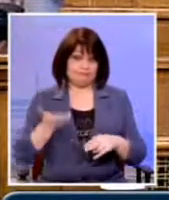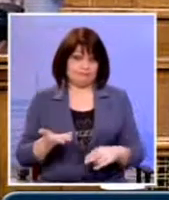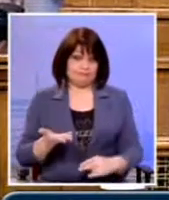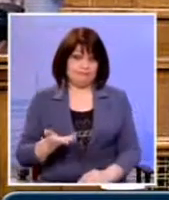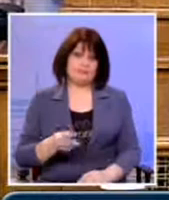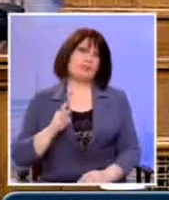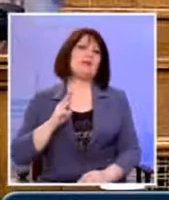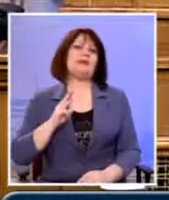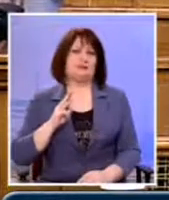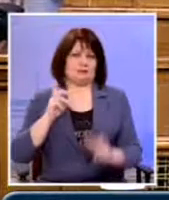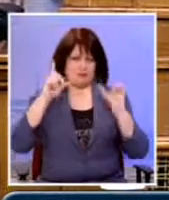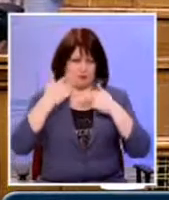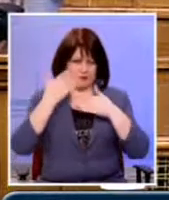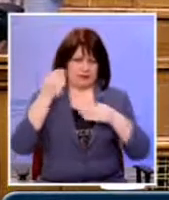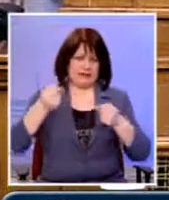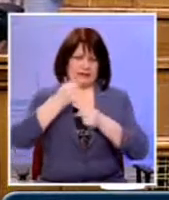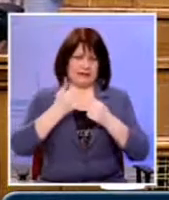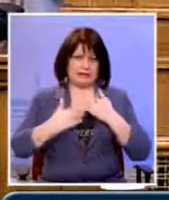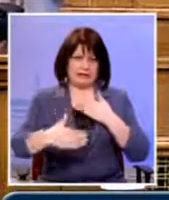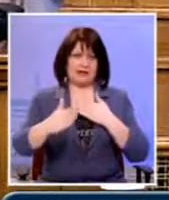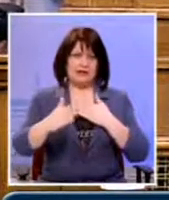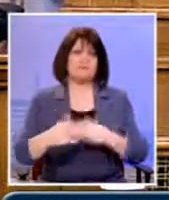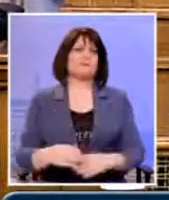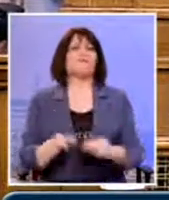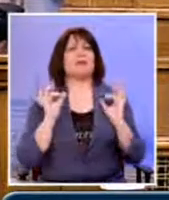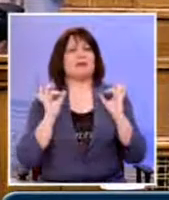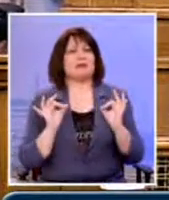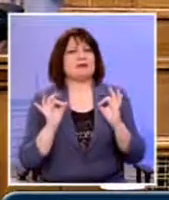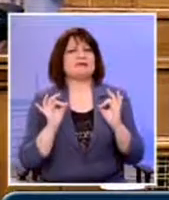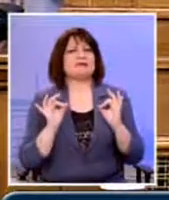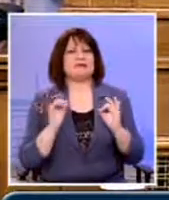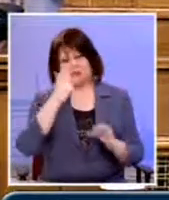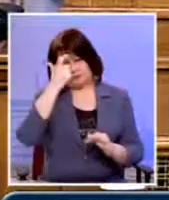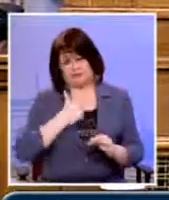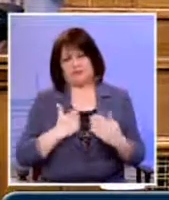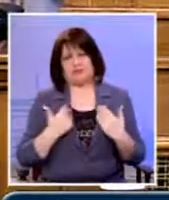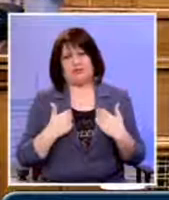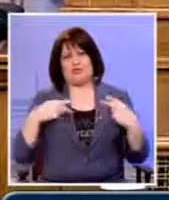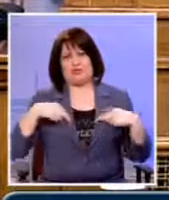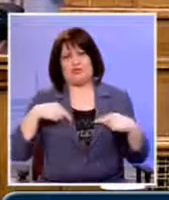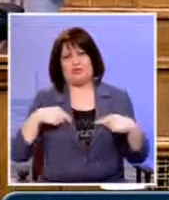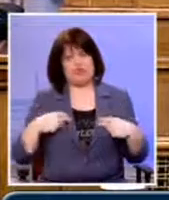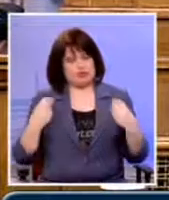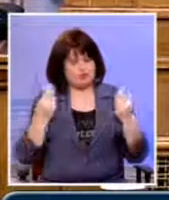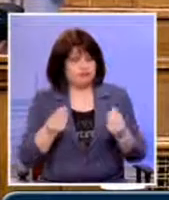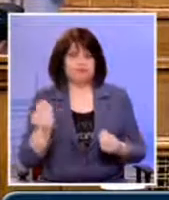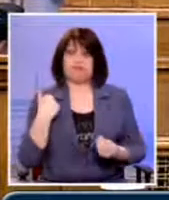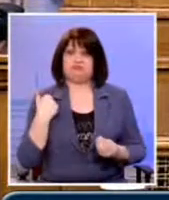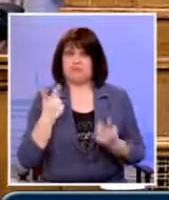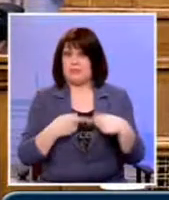Ελληνικής Δημοκρατίας, και αυτονοήτως θέτω τον εαυτό μου ως υπουργό στη διάθεση της